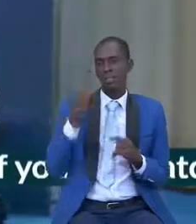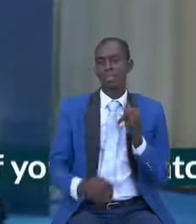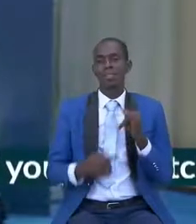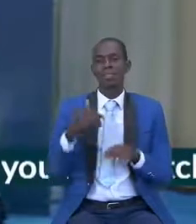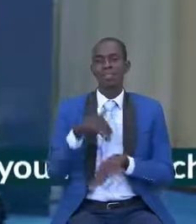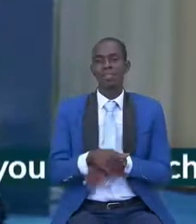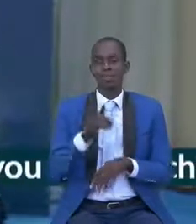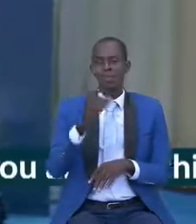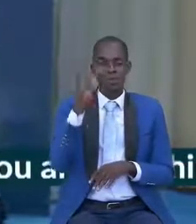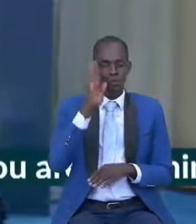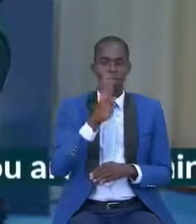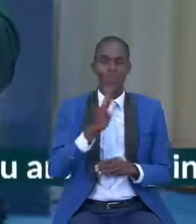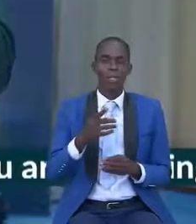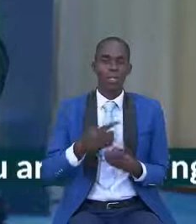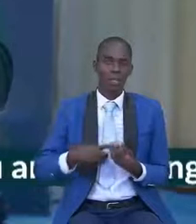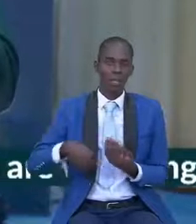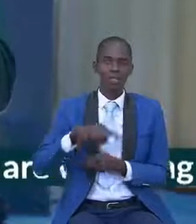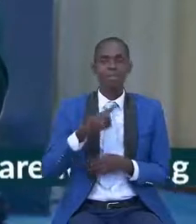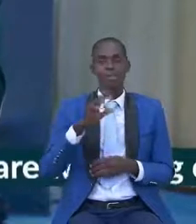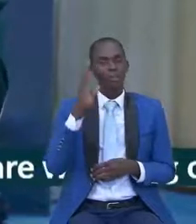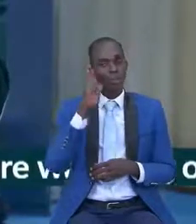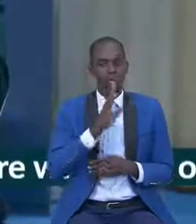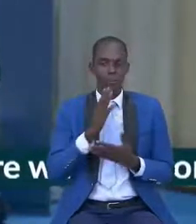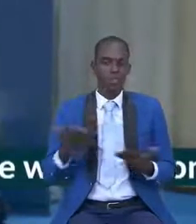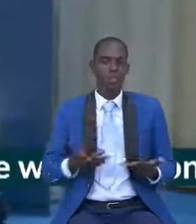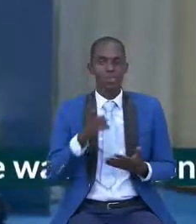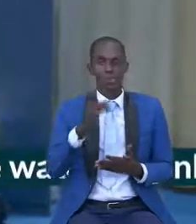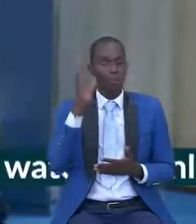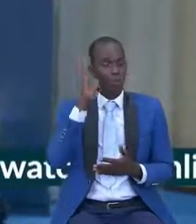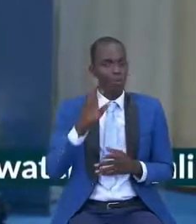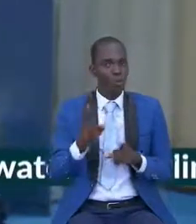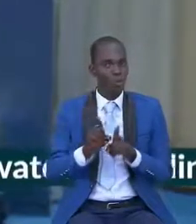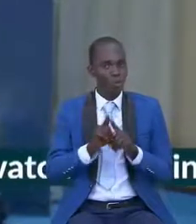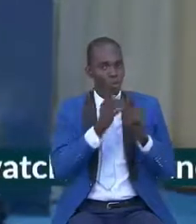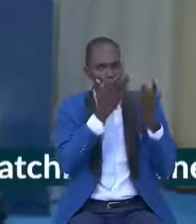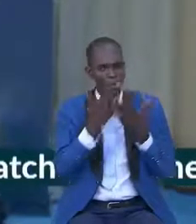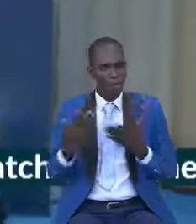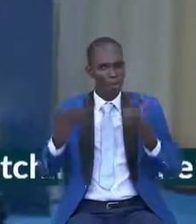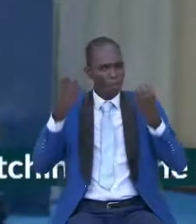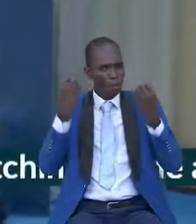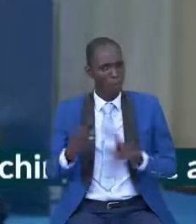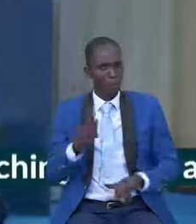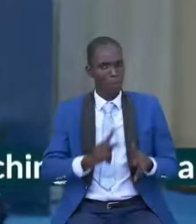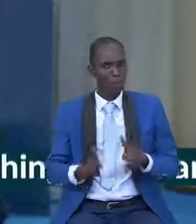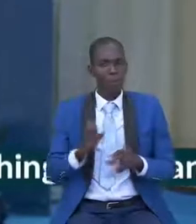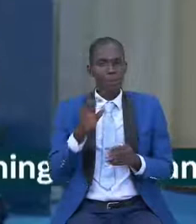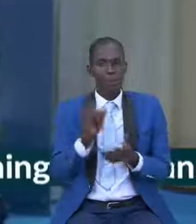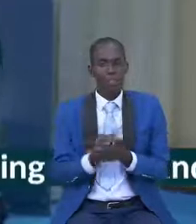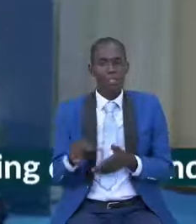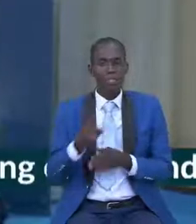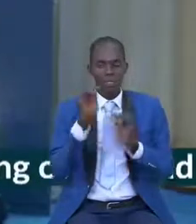le dernier jour de la croisade. Tu seras là, tu seras disponible, tu vas inviter d'autres personnes